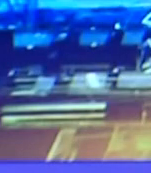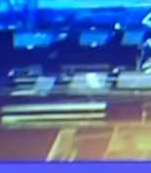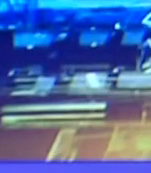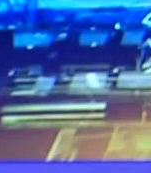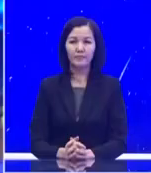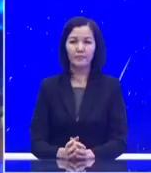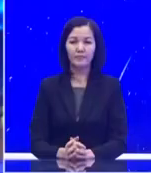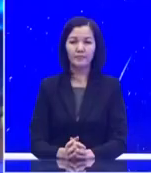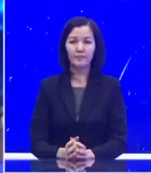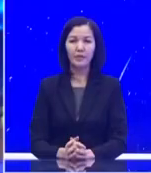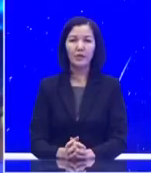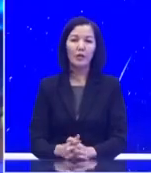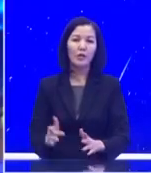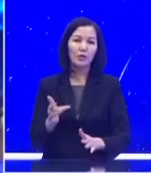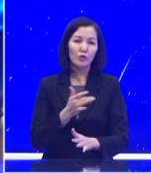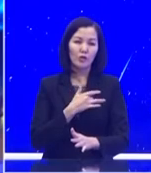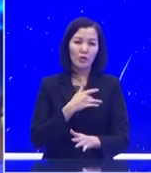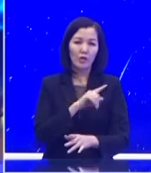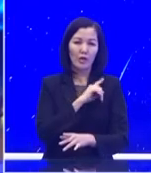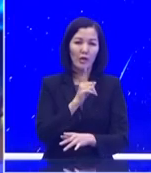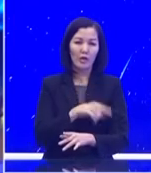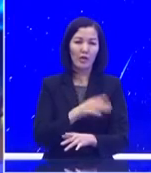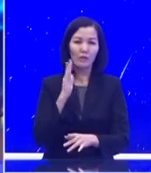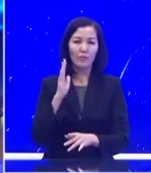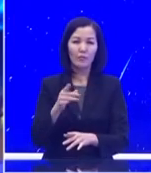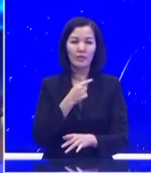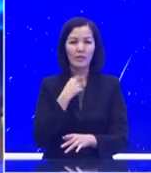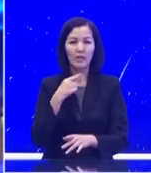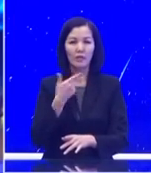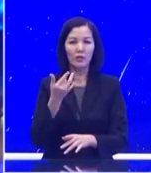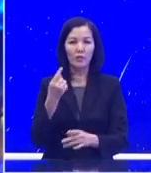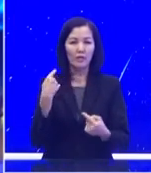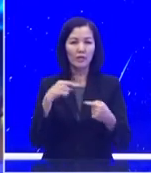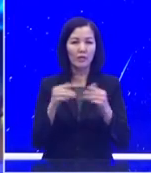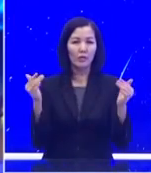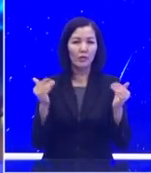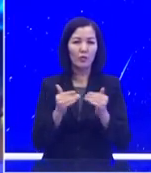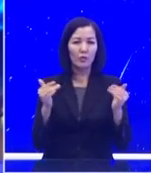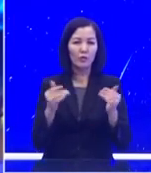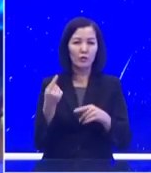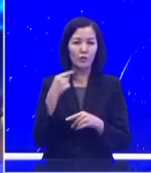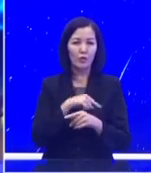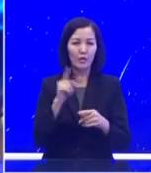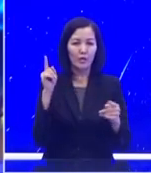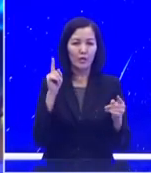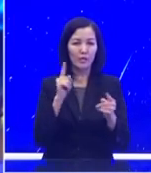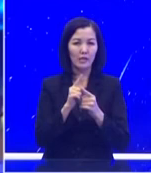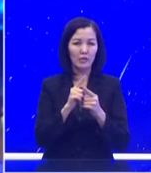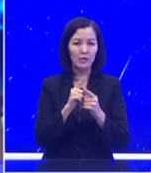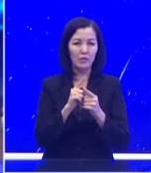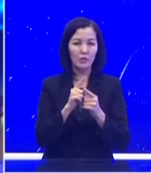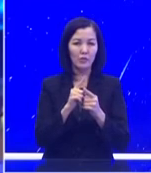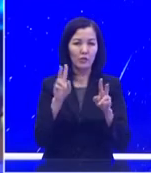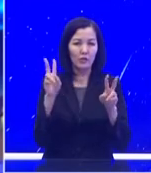Жүректе қайрат болмаса, Абай Құнанбайұлының бұл өлеңі Талдықорған гуманитарлық техникалық колледжінде өткен рухани кездесуге